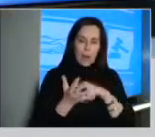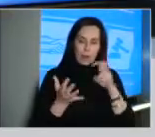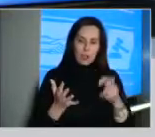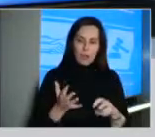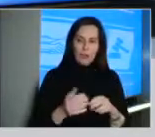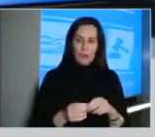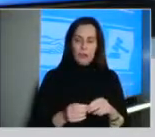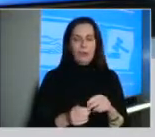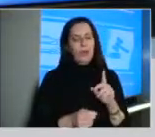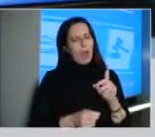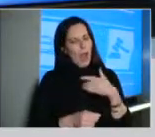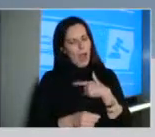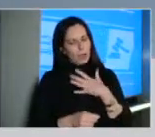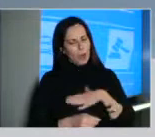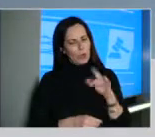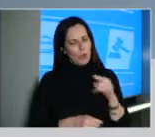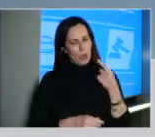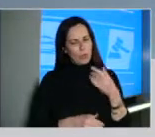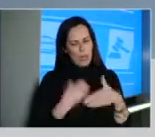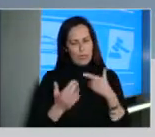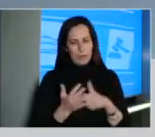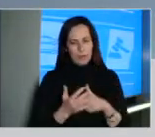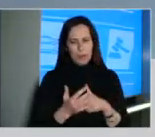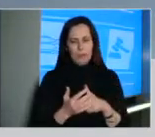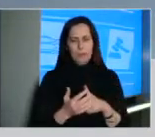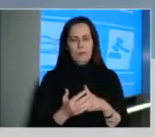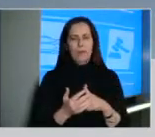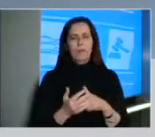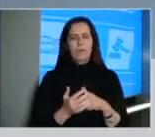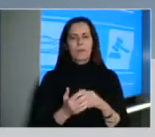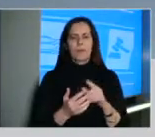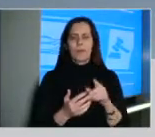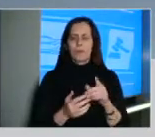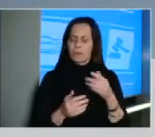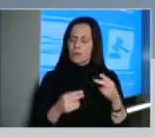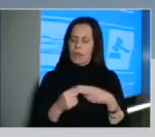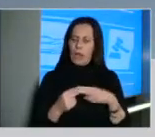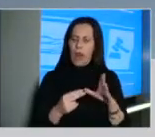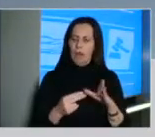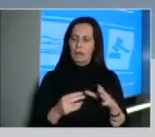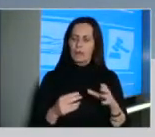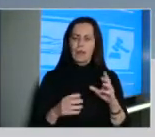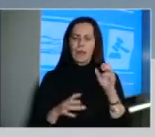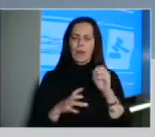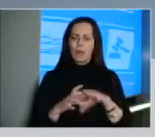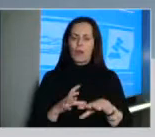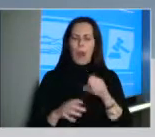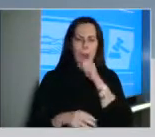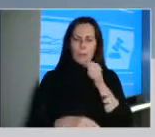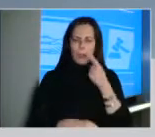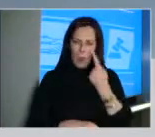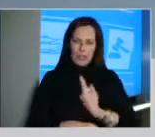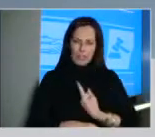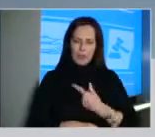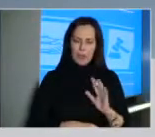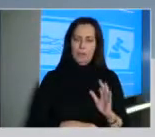לעשות משהו באוזן. טוב, אני ארצה בכל זאת להתקדם בגלל שאתה כן, יודע, אין לנו את כן. כל הזמן שבעולם לקראת קרנות הפנסיה, וסלח נכון. לי כל פעם שאני מסתכל על עצמי